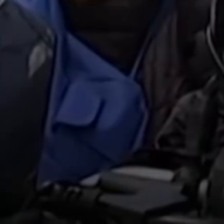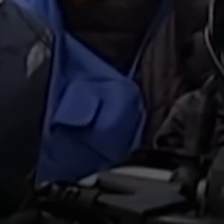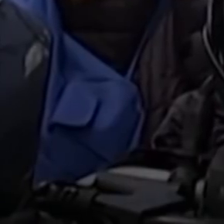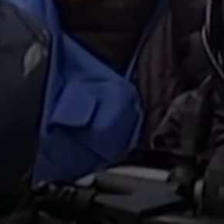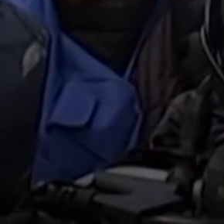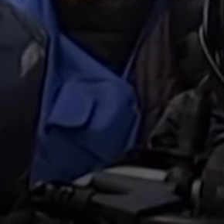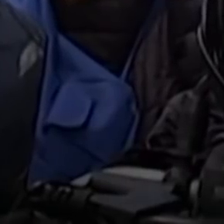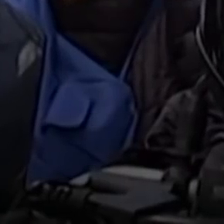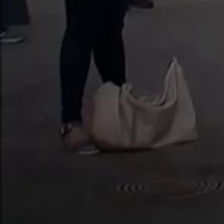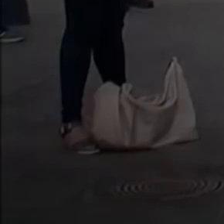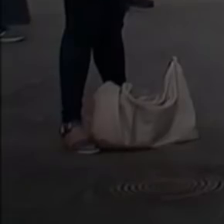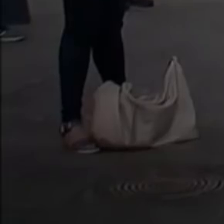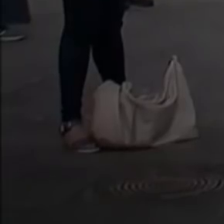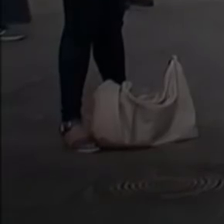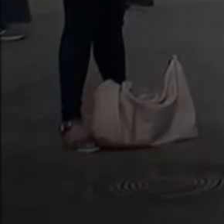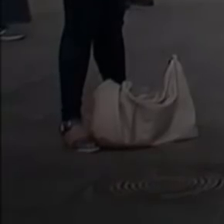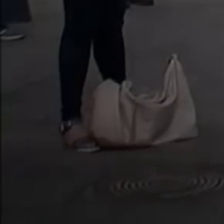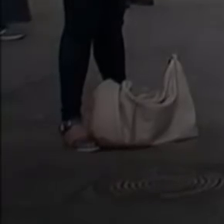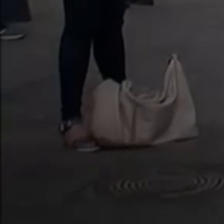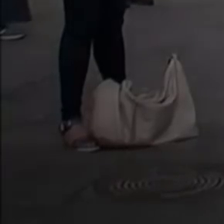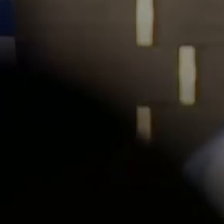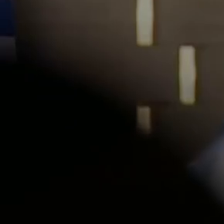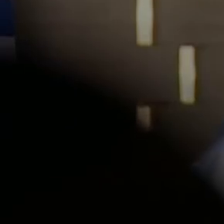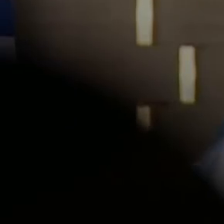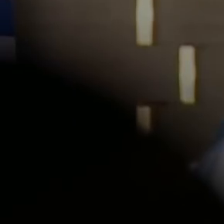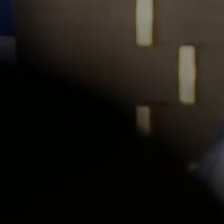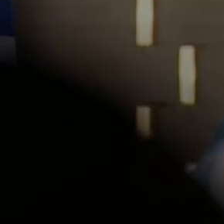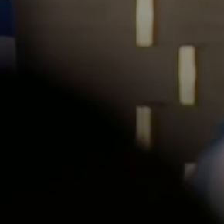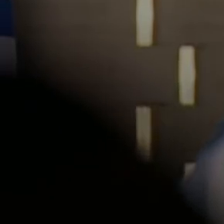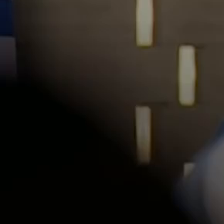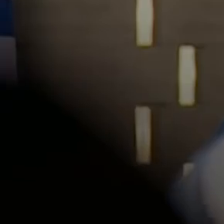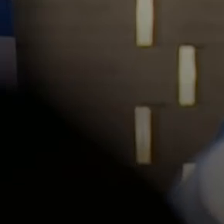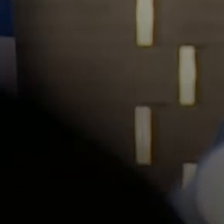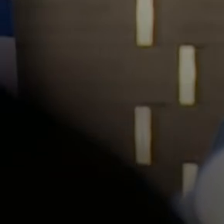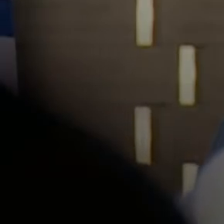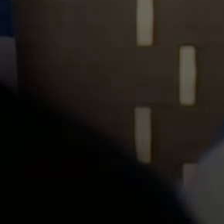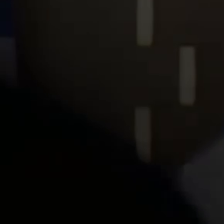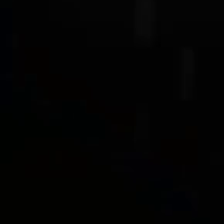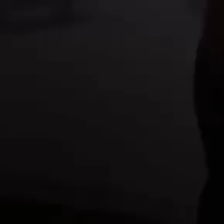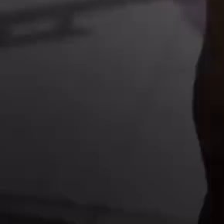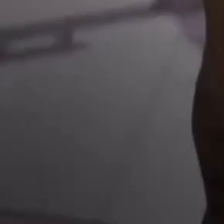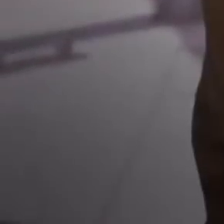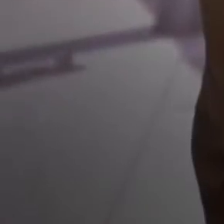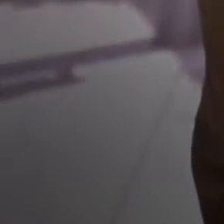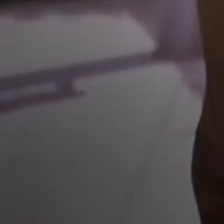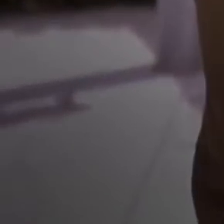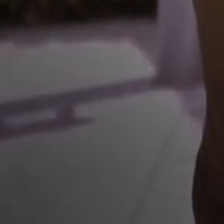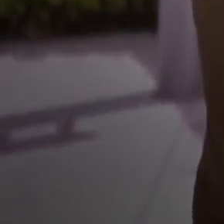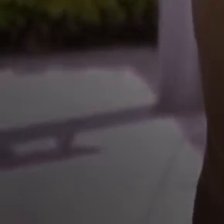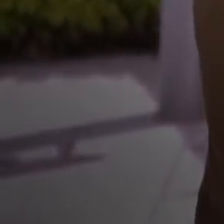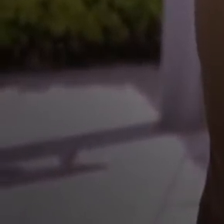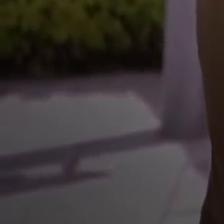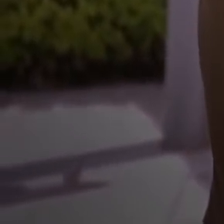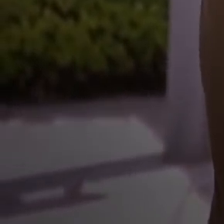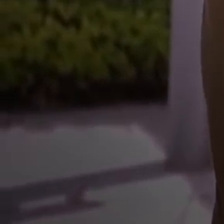יזכור עם ישראל את בניו ובנותיו, הנאמנים והאמיצים, חיילי צבא ההגנה